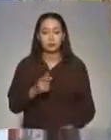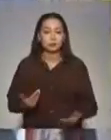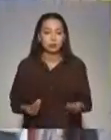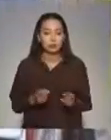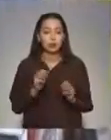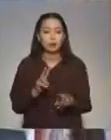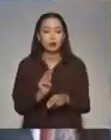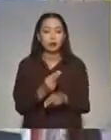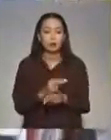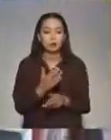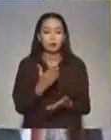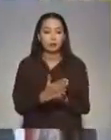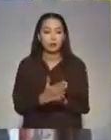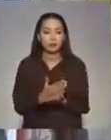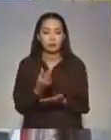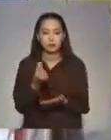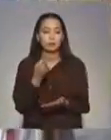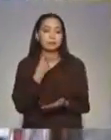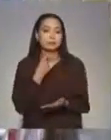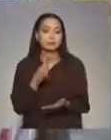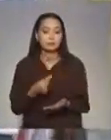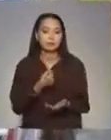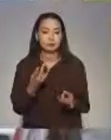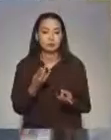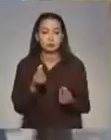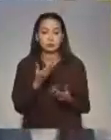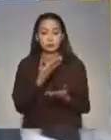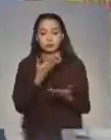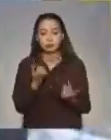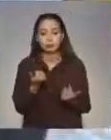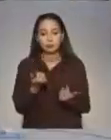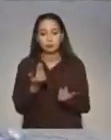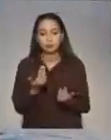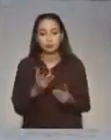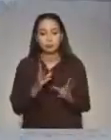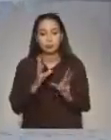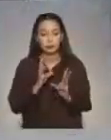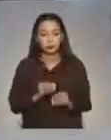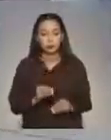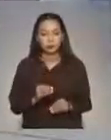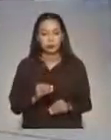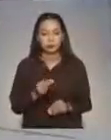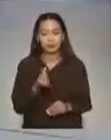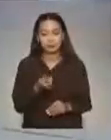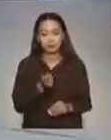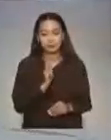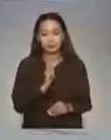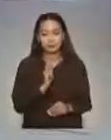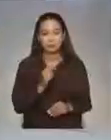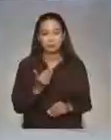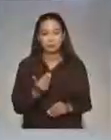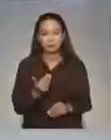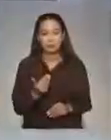солай болады. Арық ақша бере салыңызшы, пожалуйста. Арық ақша жоқ. Үйіңізге барып успокойтесь. Ан ақша берсеңізші, мен берем. Қарызға берсе